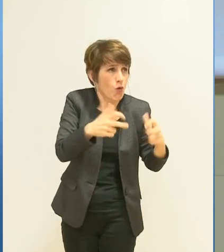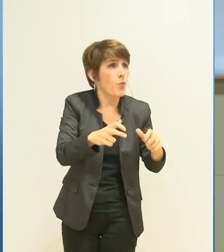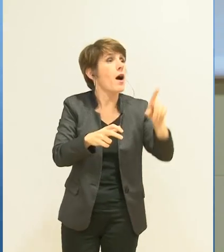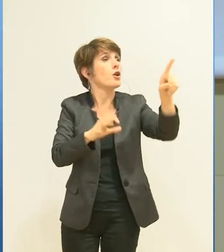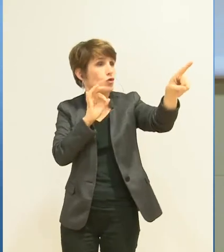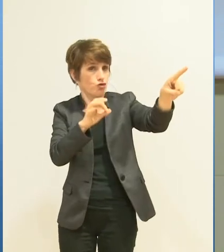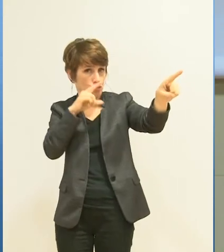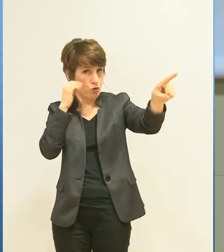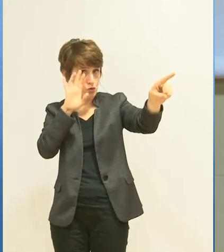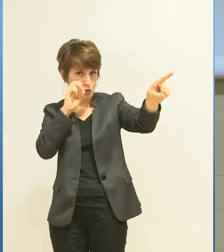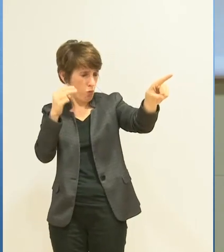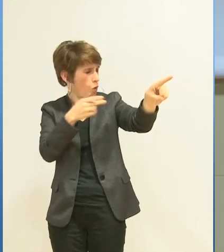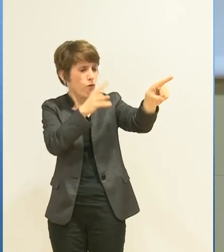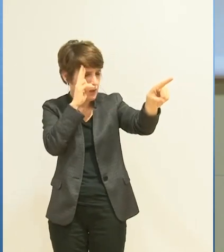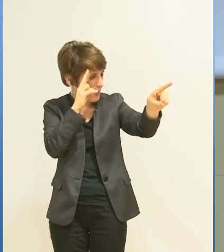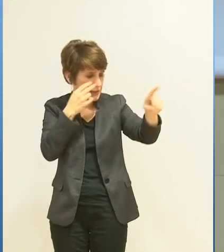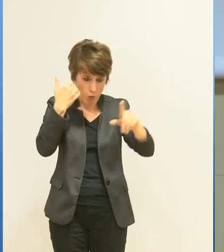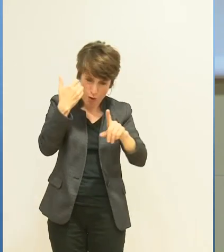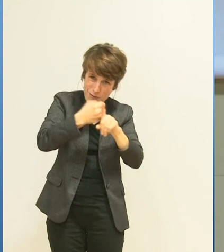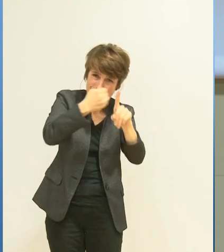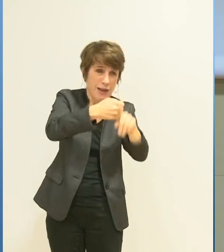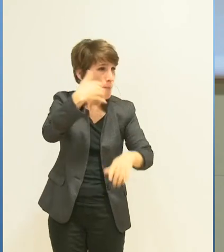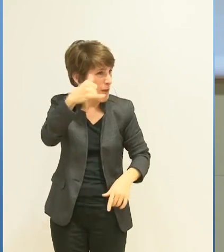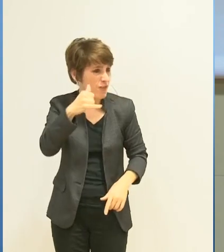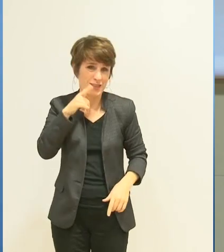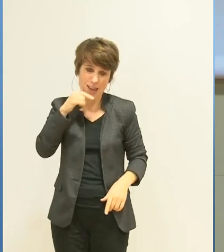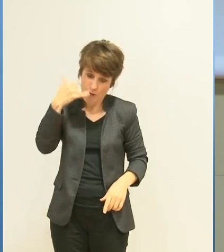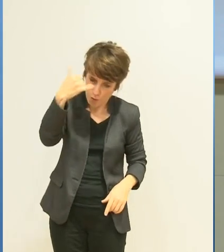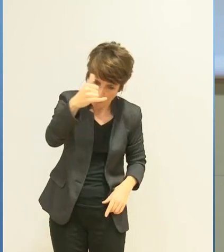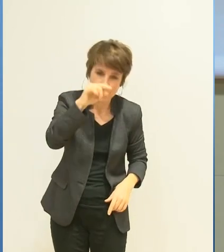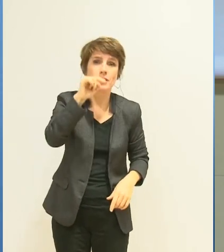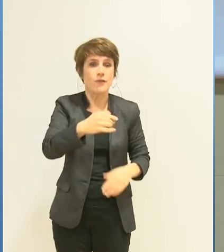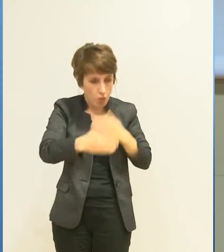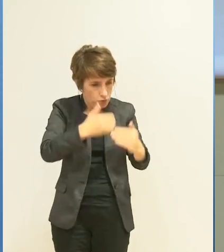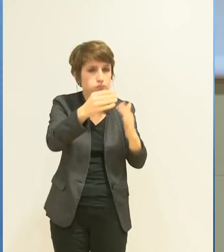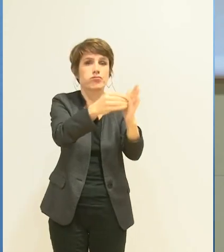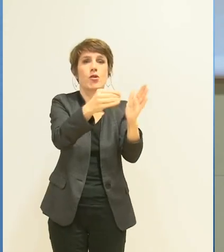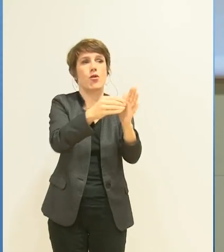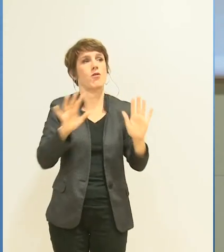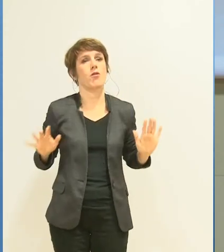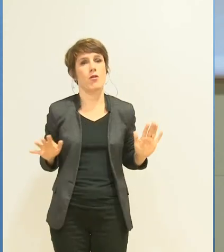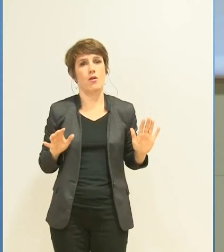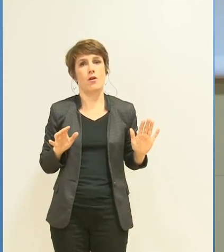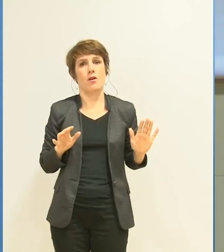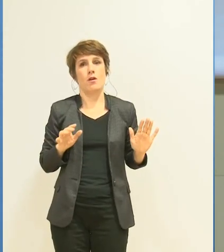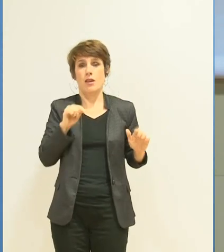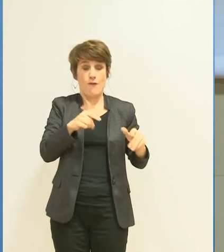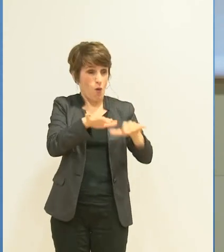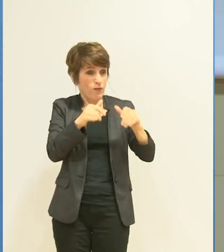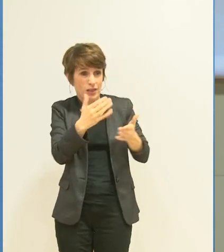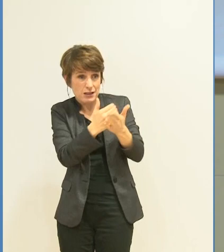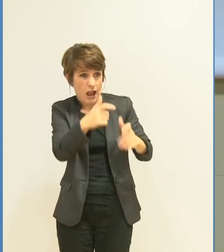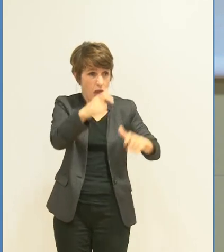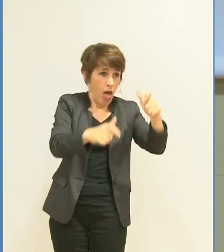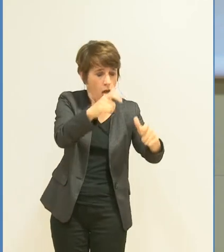qui sont ils restent toujours encore à faire évidemment il reste encore beaucoup à faire cela passe par ces efforts déprécarisation ça passe aussi par les